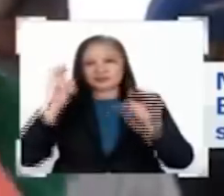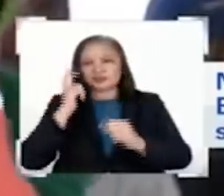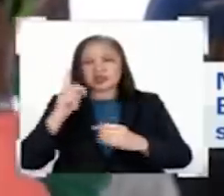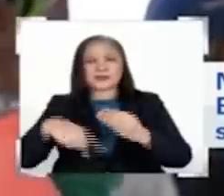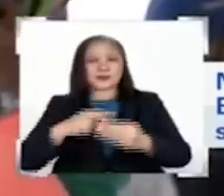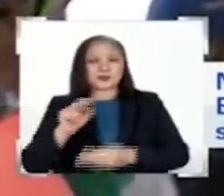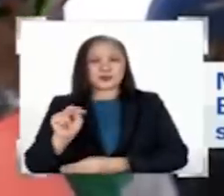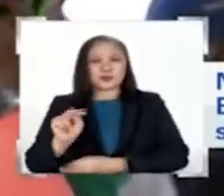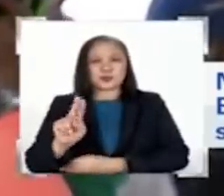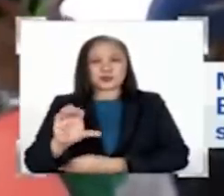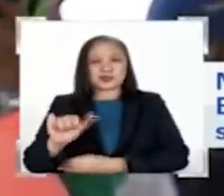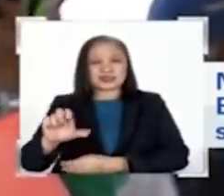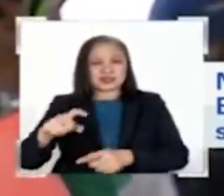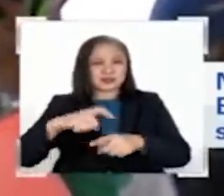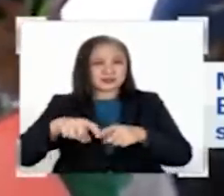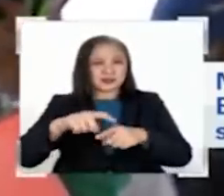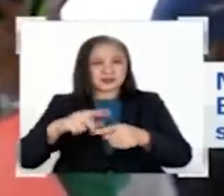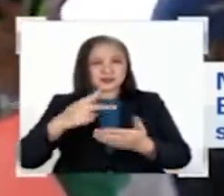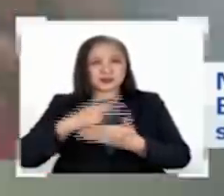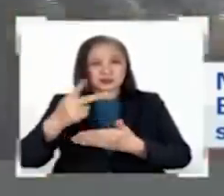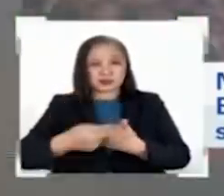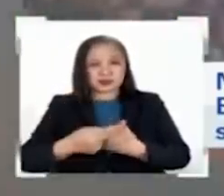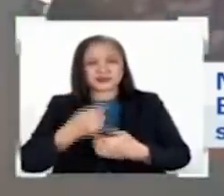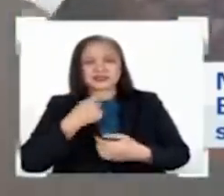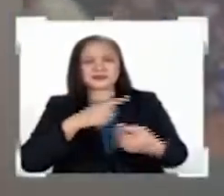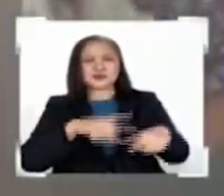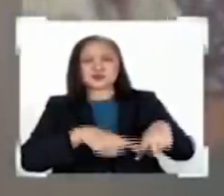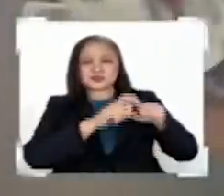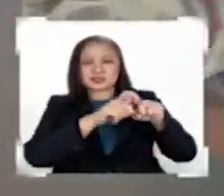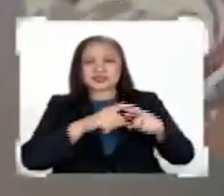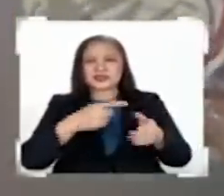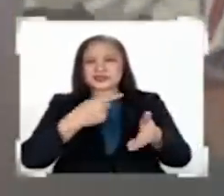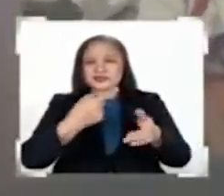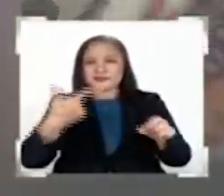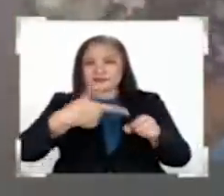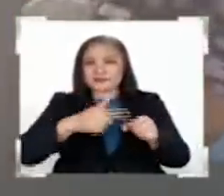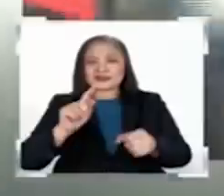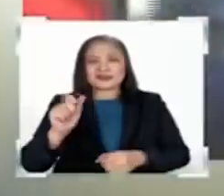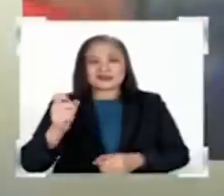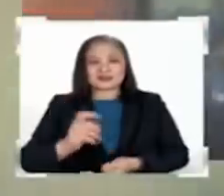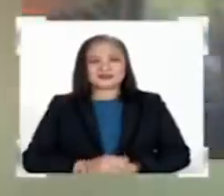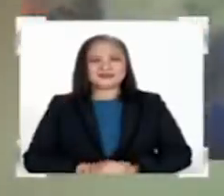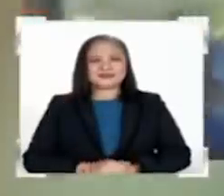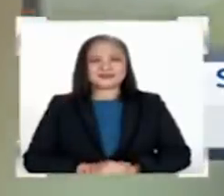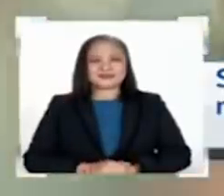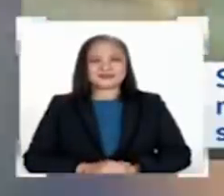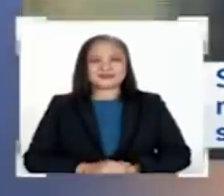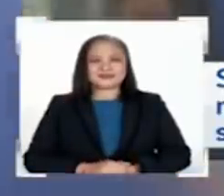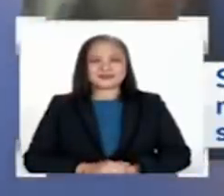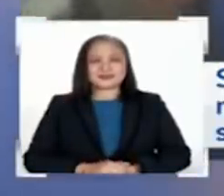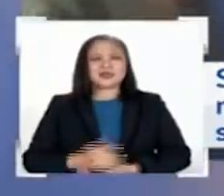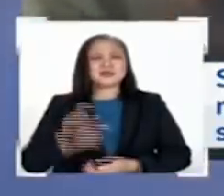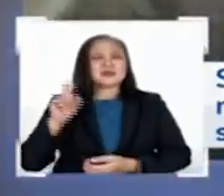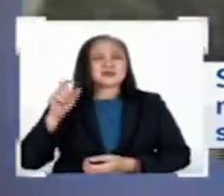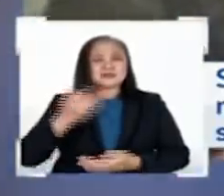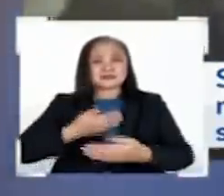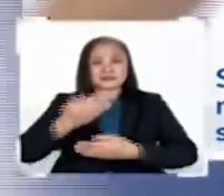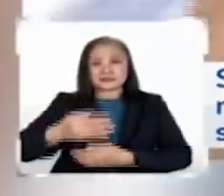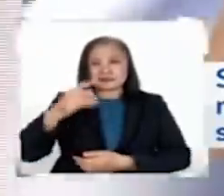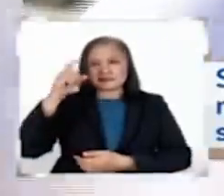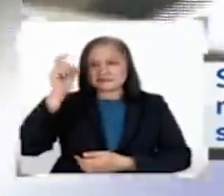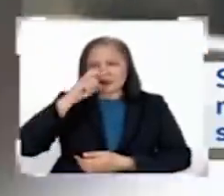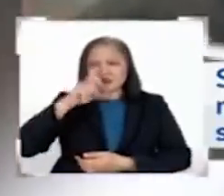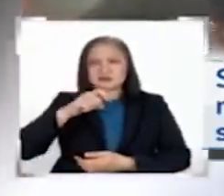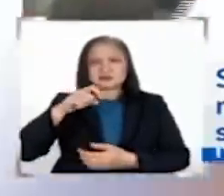panawagang suspindihin ang fuel excise tax. Maging matalino sa pagpili ng boto, apelayan ni Senador Manny Pacquiao sa mga botante